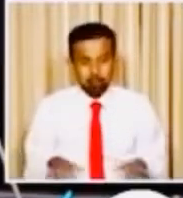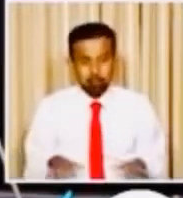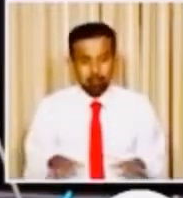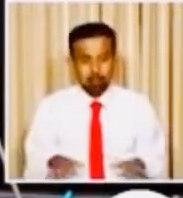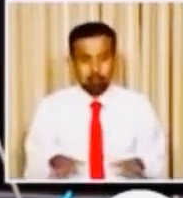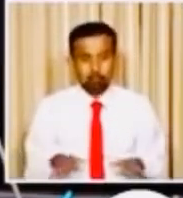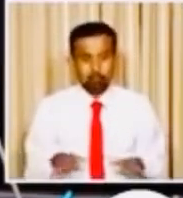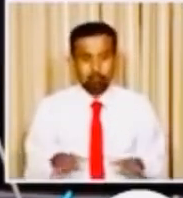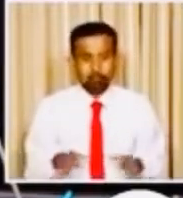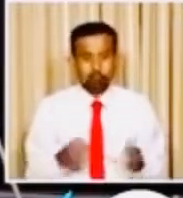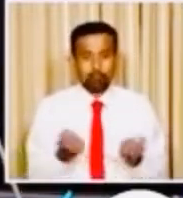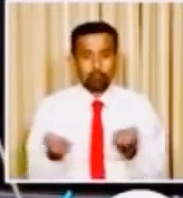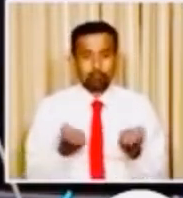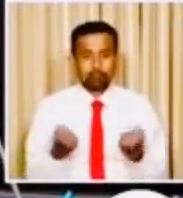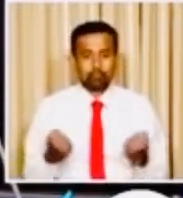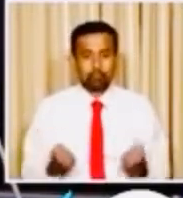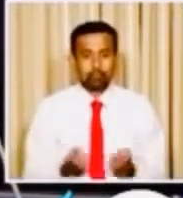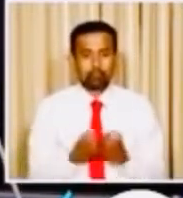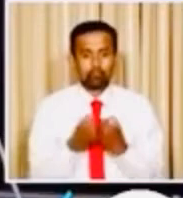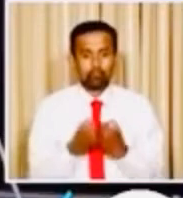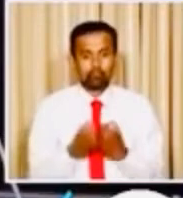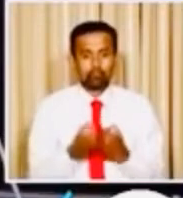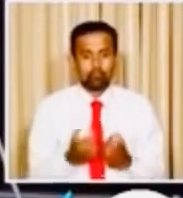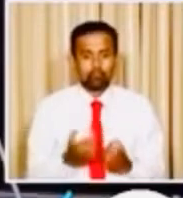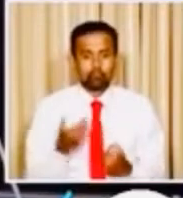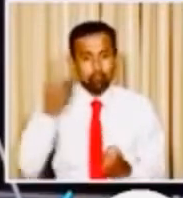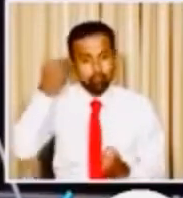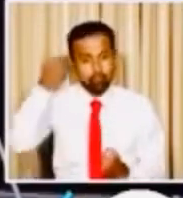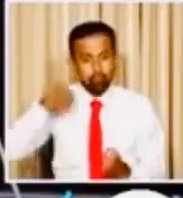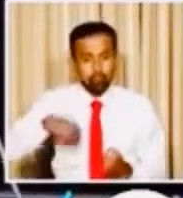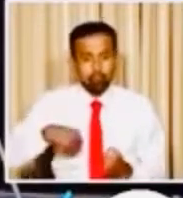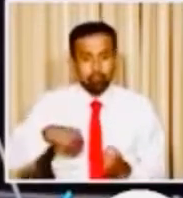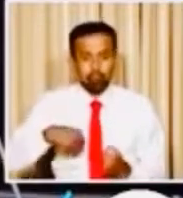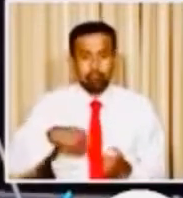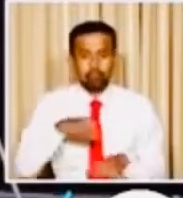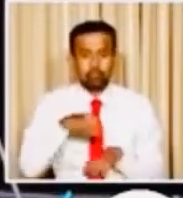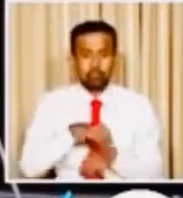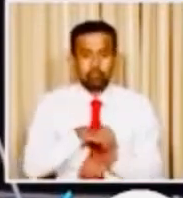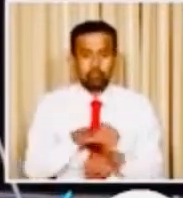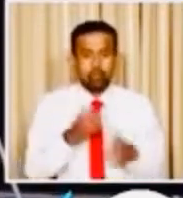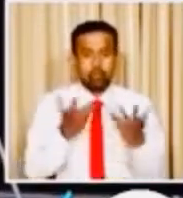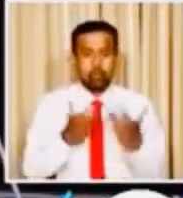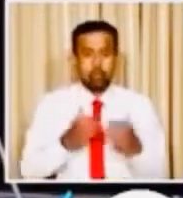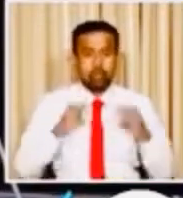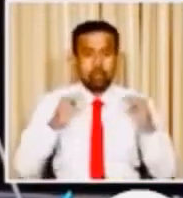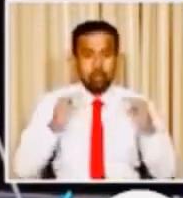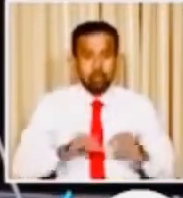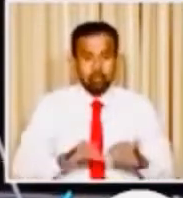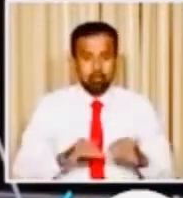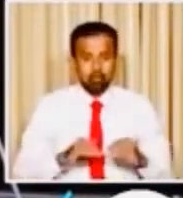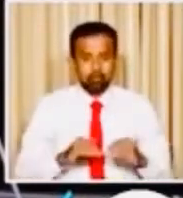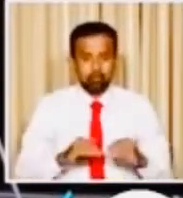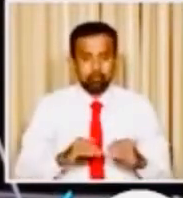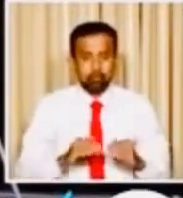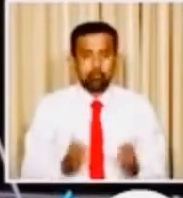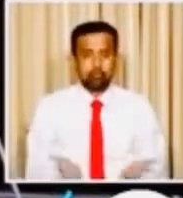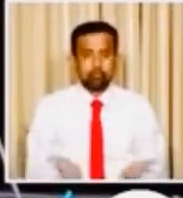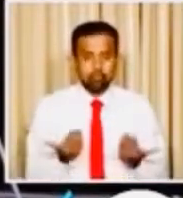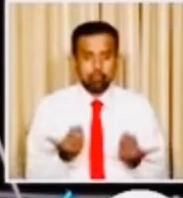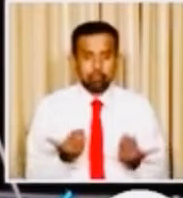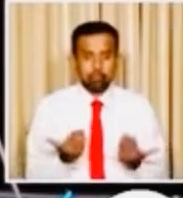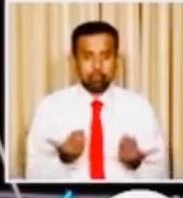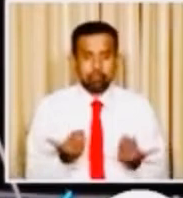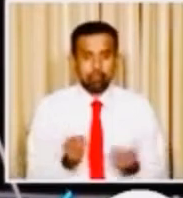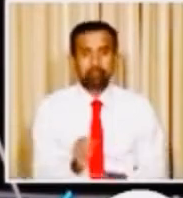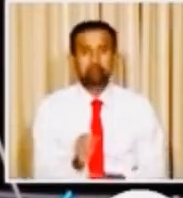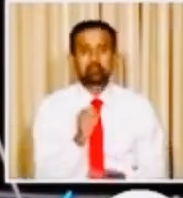මේ රියානතුරු වලින් සිදුවන මරණ සහ තුවාල ප්‍රමාණය අවම කර ගැනීම සඳහා කළ යුත්තේ